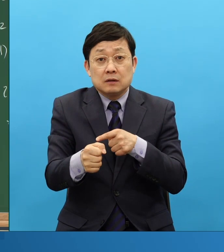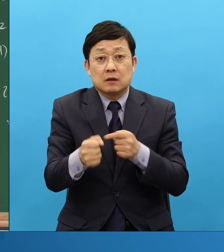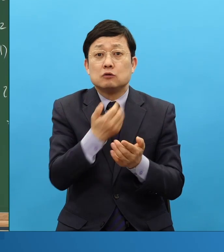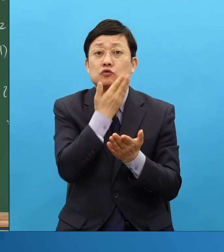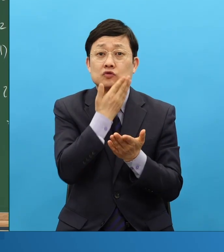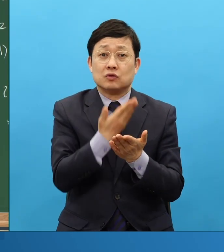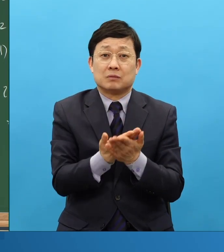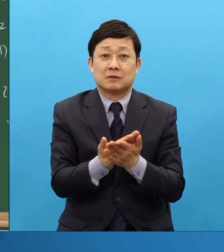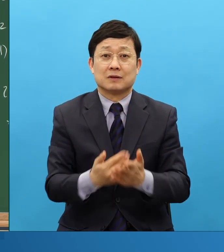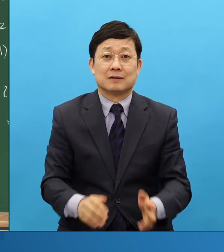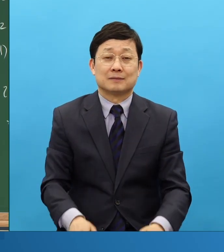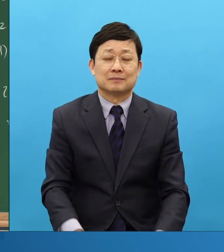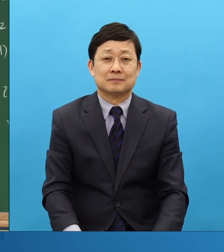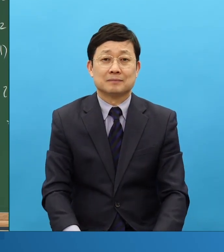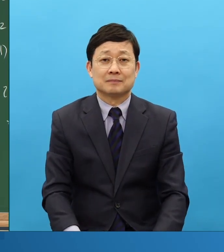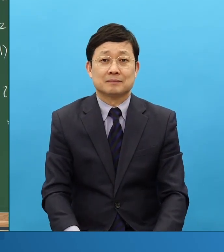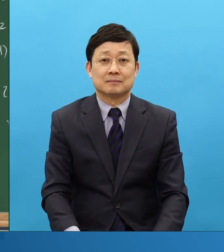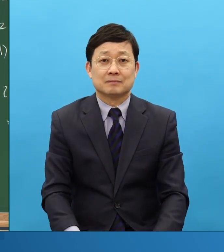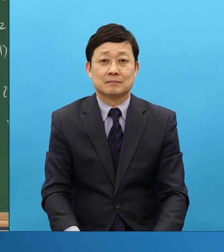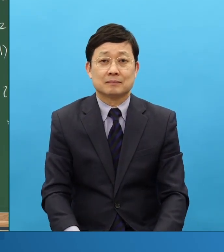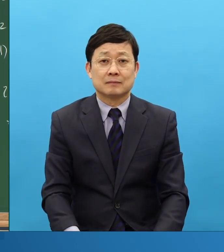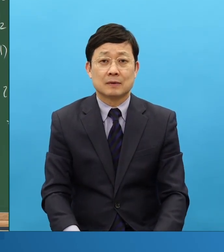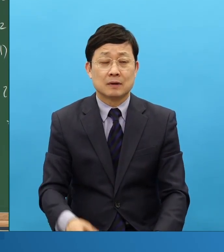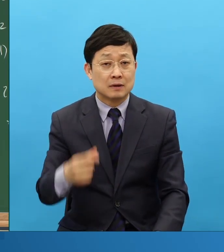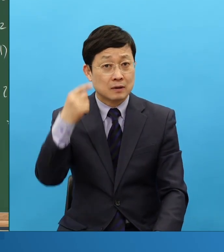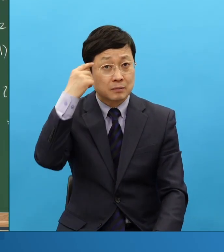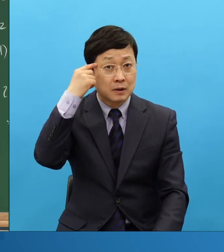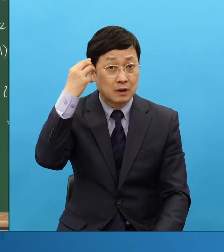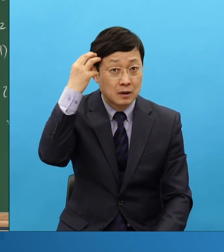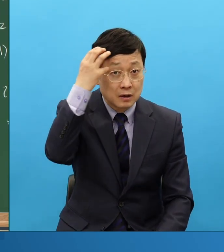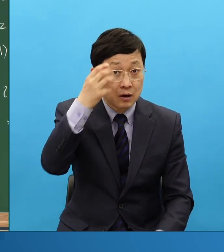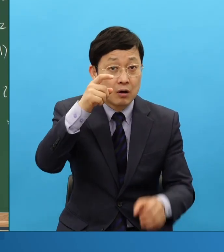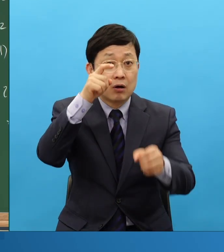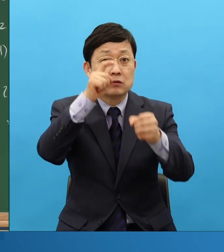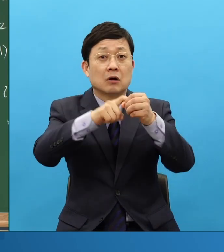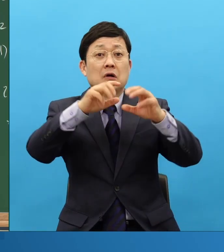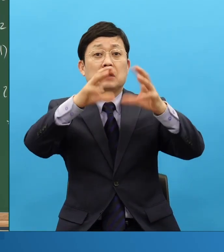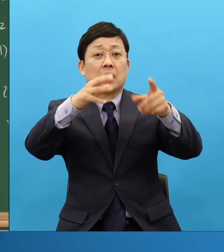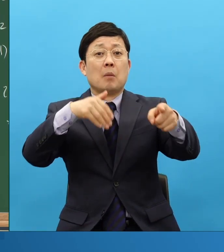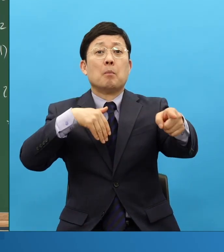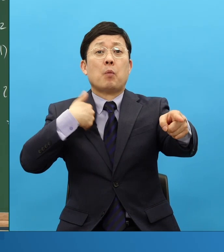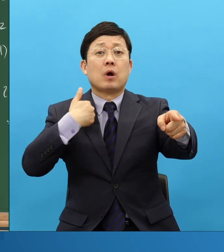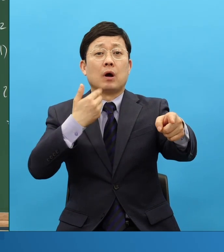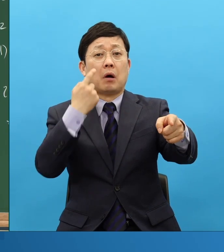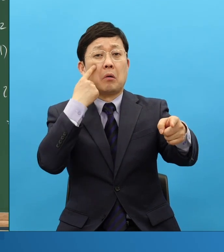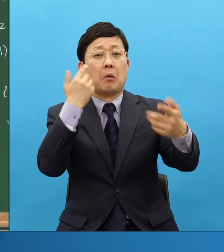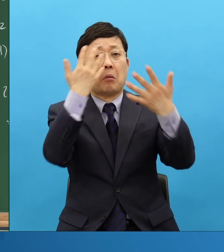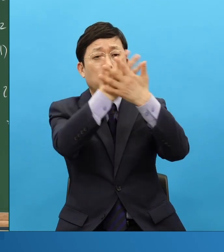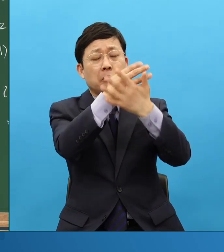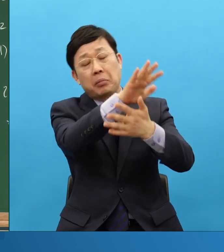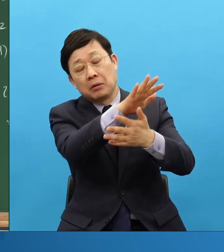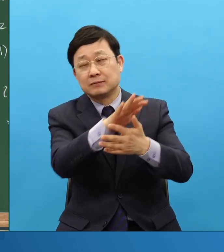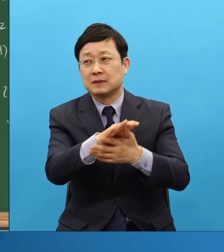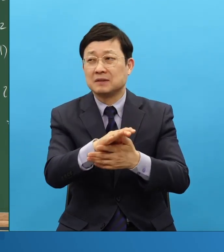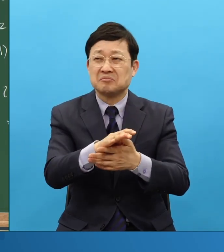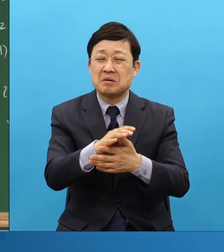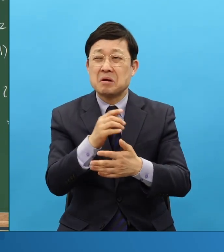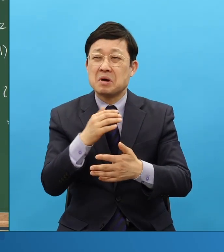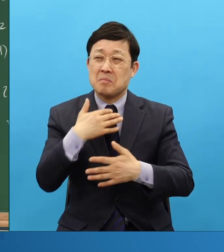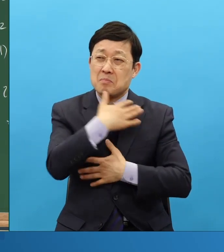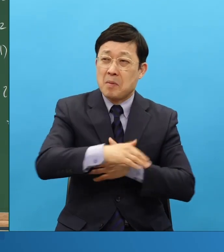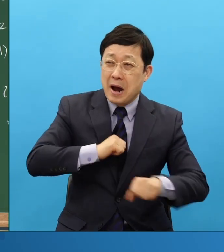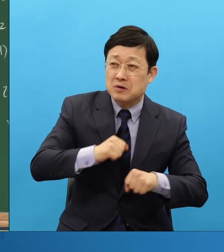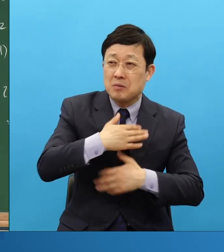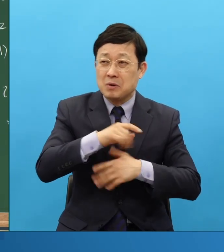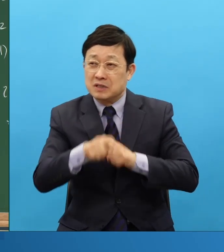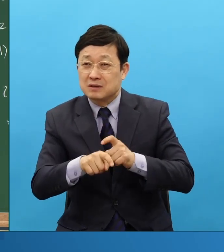그런지 아십니까? Why? 영적 세계 모르는 사람은 말만 많으면 실천해야 되는데 그거는 영적 세계 몰라 그래. 결단 내리는 순간의